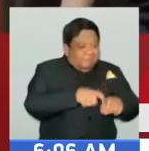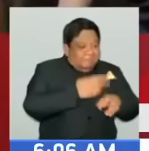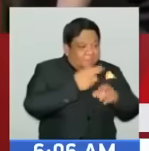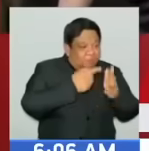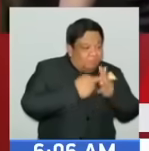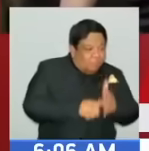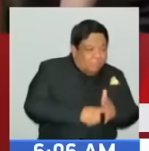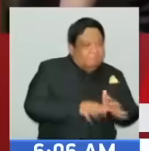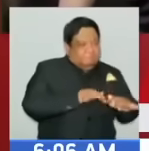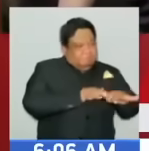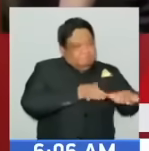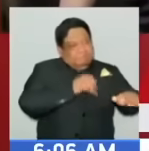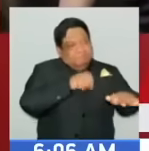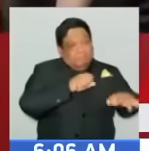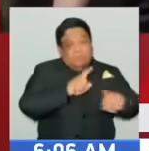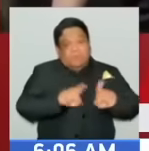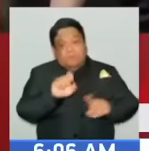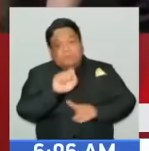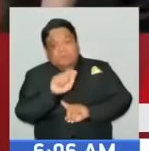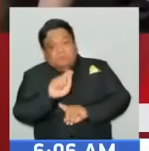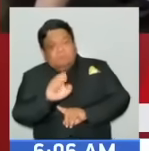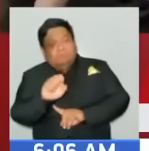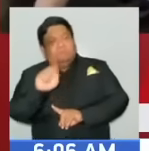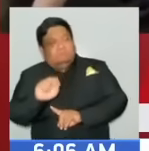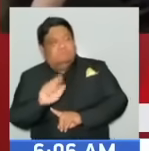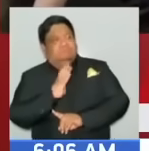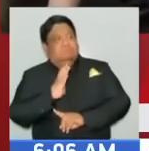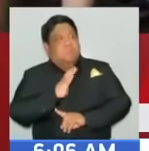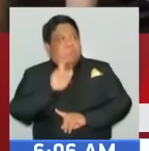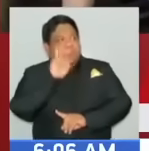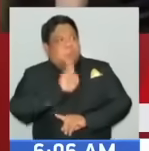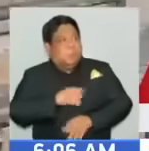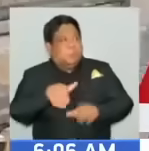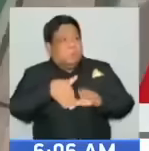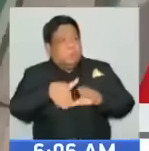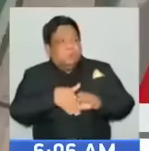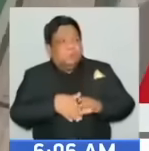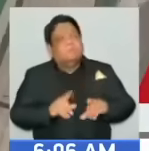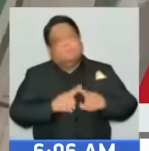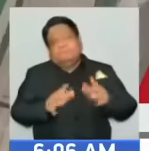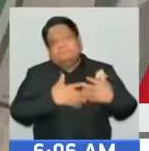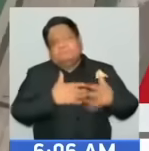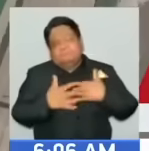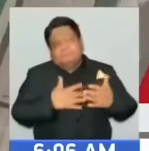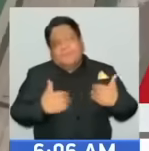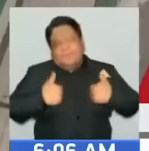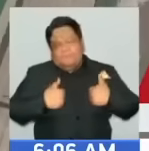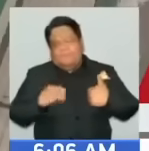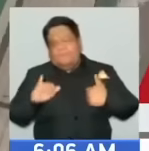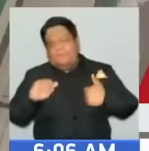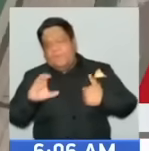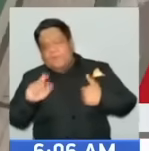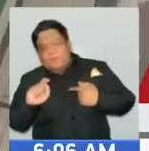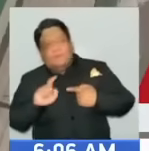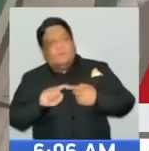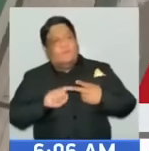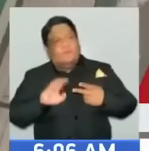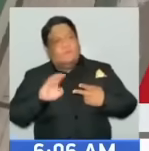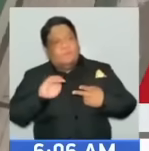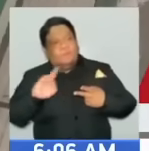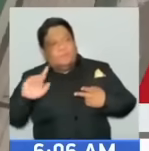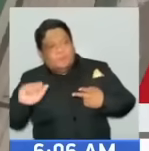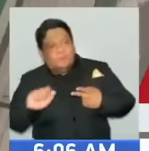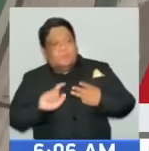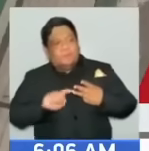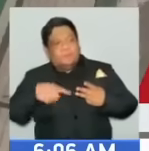naman ang IAC, ang MMDA, Coast Guard na nagbantay sa ating istasyon. Kaya wala ho tayong nakita